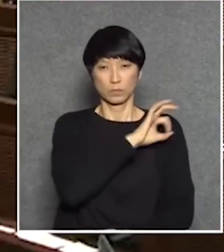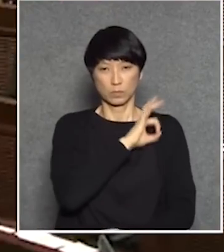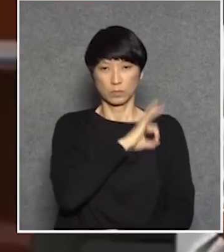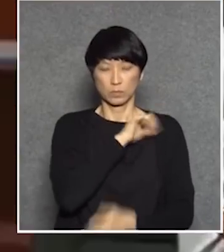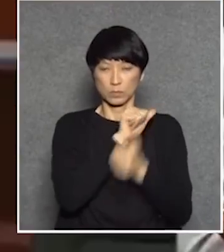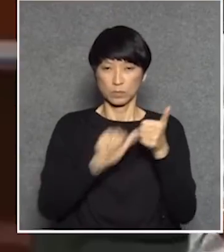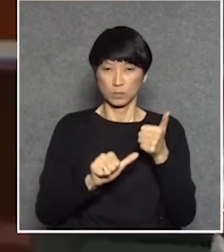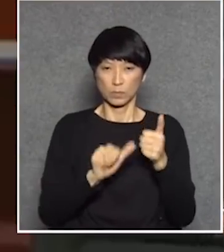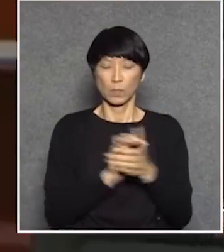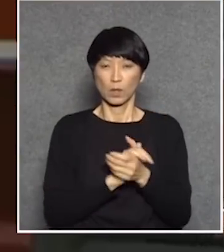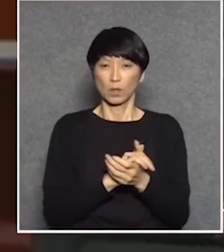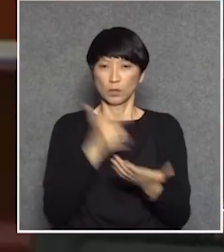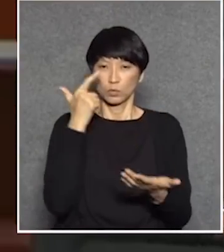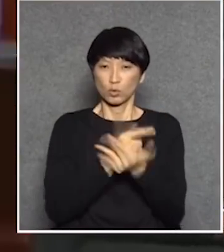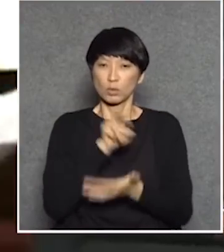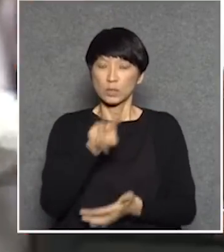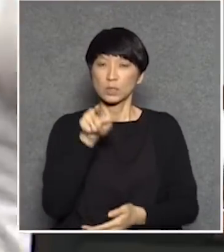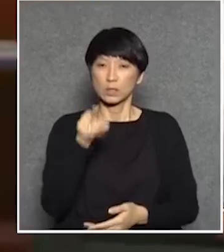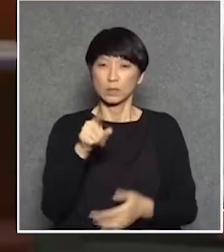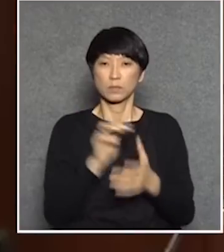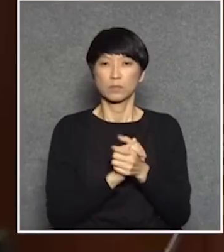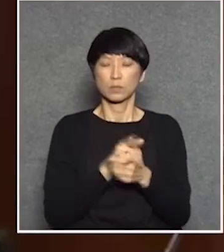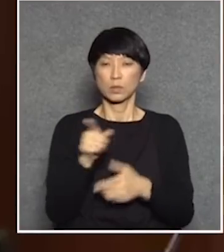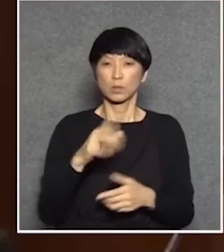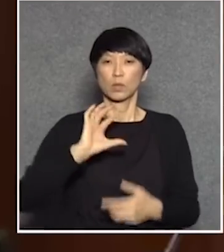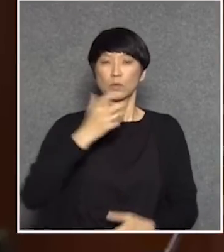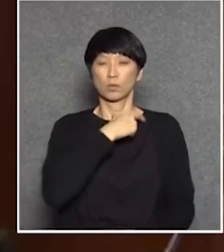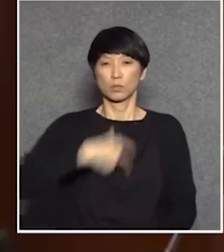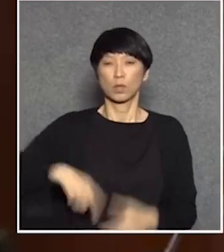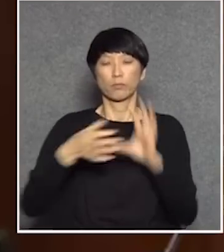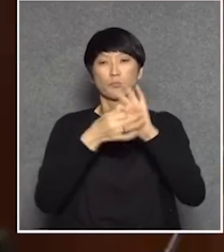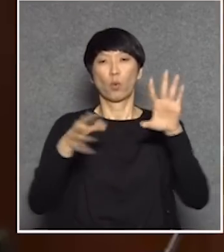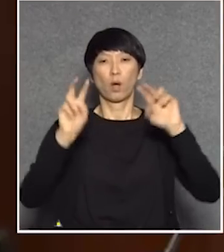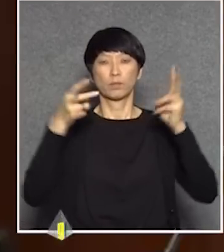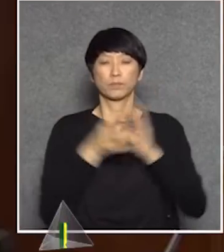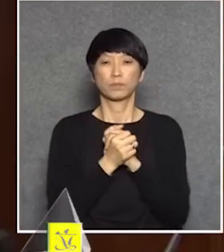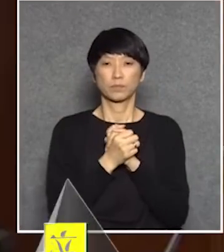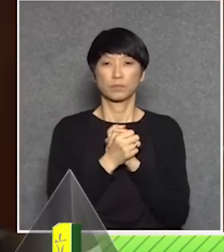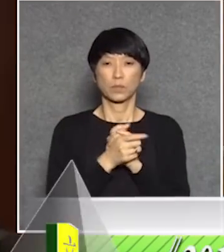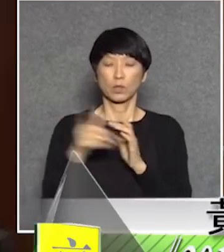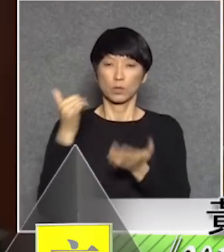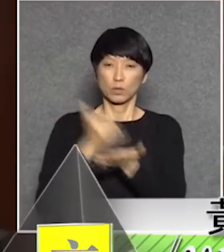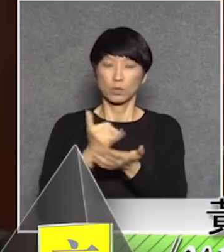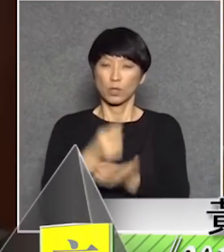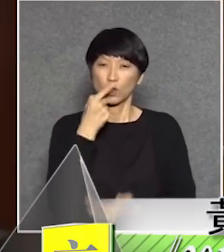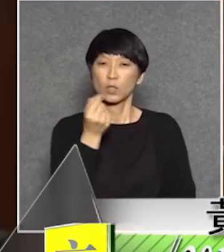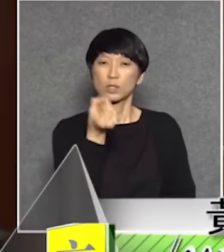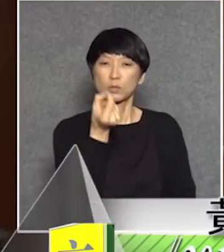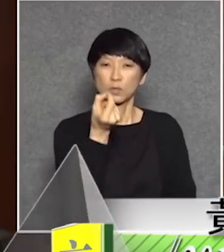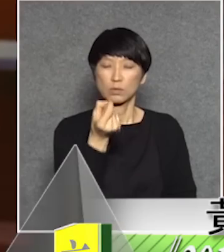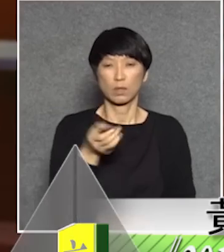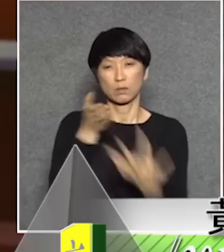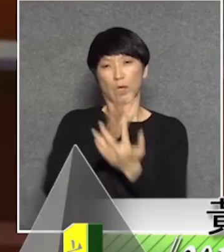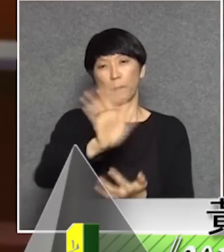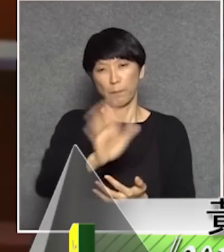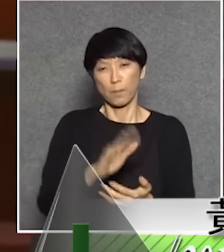嚇睇重你喺個民意上邊嘅支持度。 我以為你講呢個係離題啦。 咁佢喺度順便講兩句啫，主席，你唔好窒我啦，我大